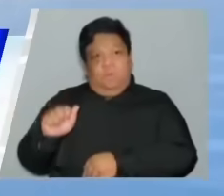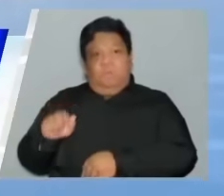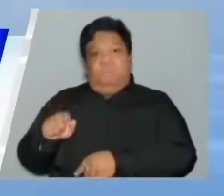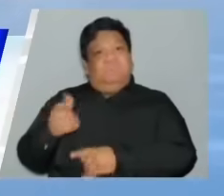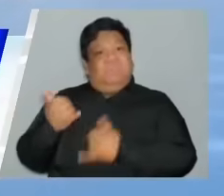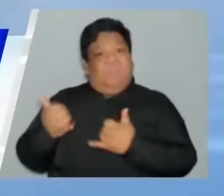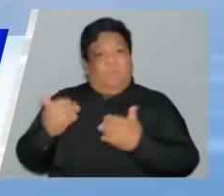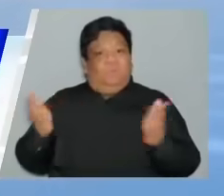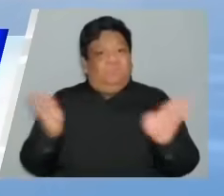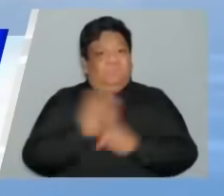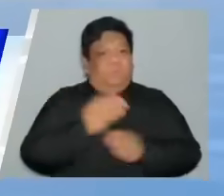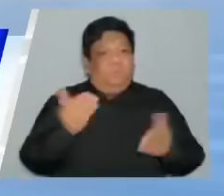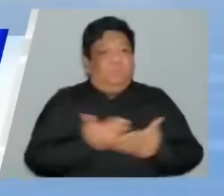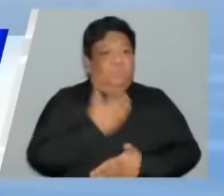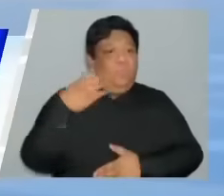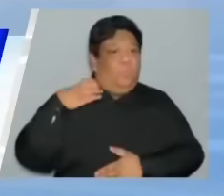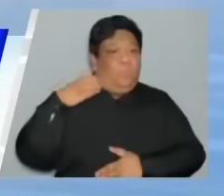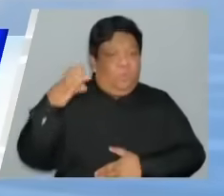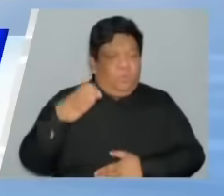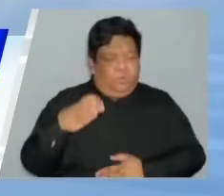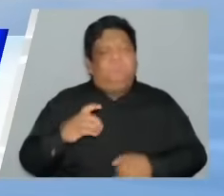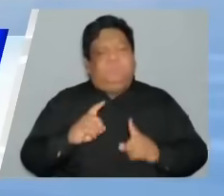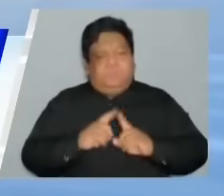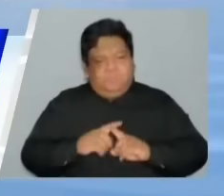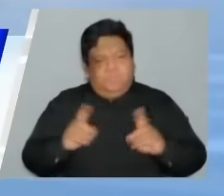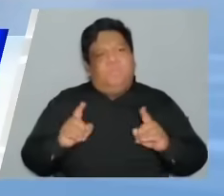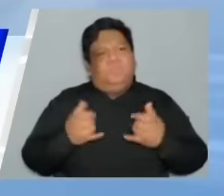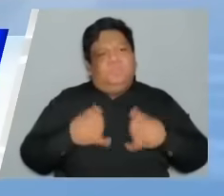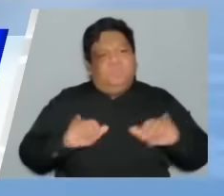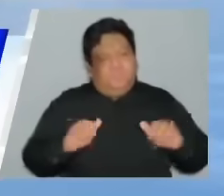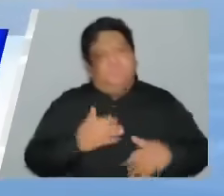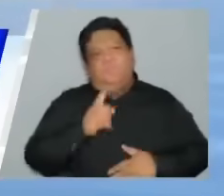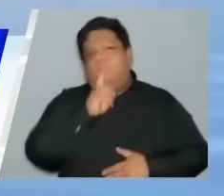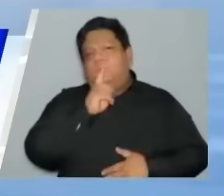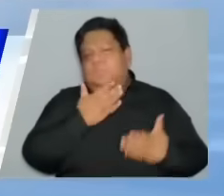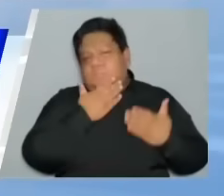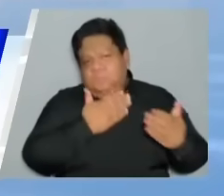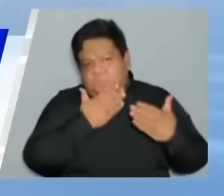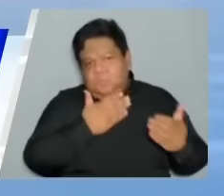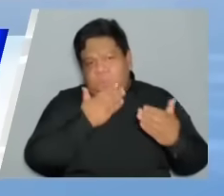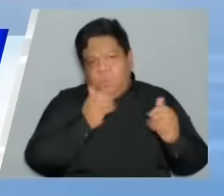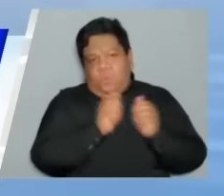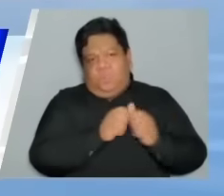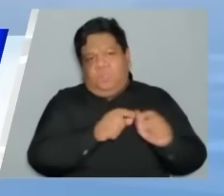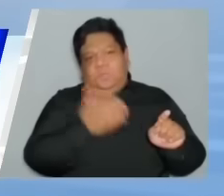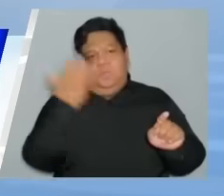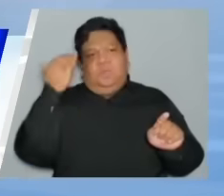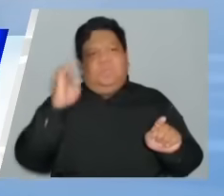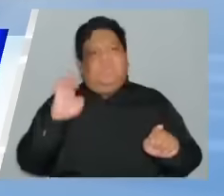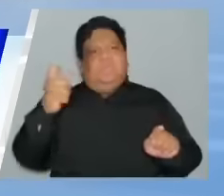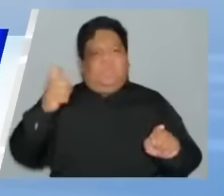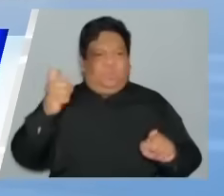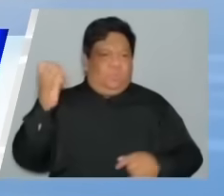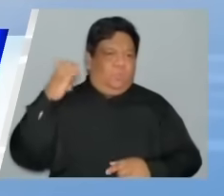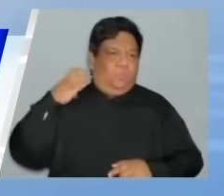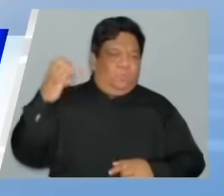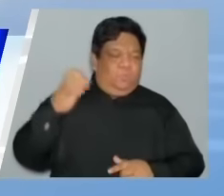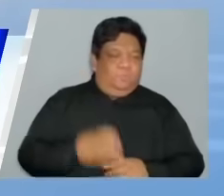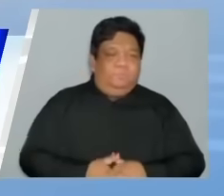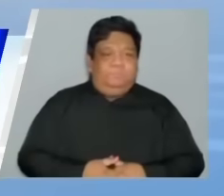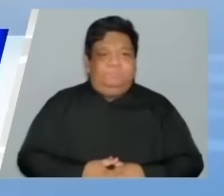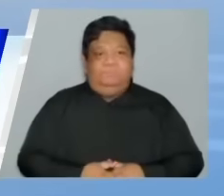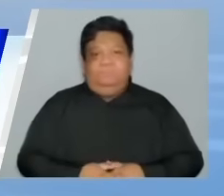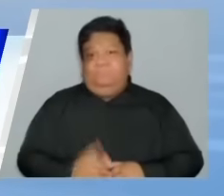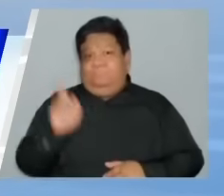ngayon, malaki at taus-puso ang pasasalamat niya rito. Siya po talaga yung nakakita ng potential ko.